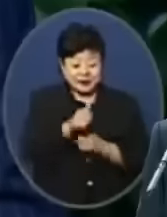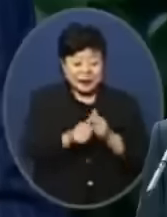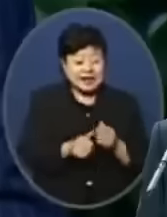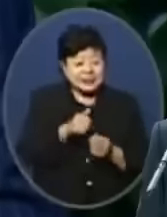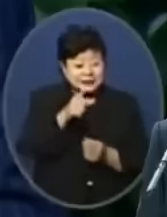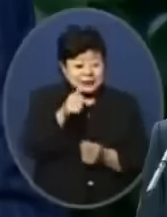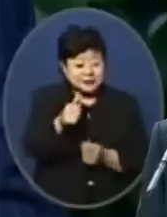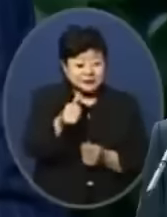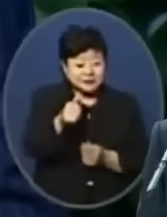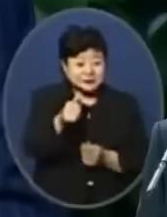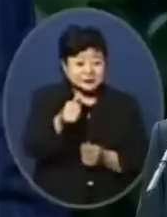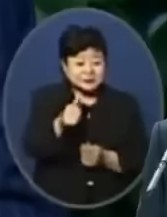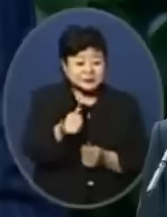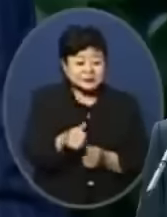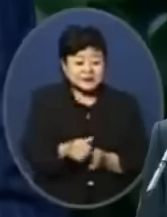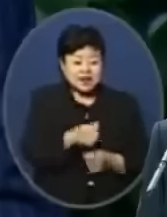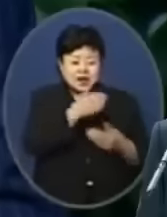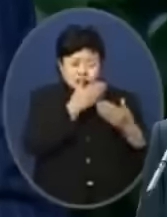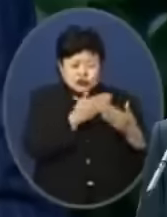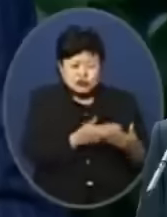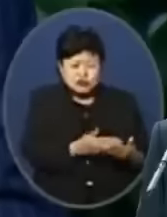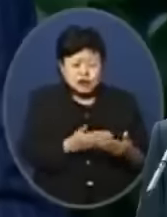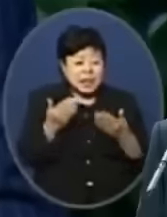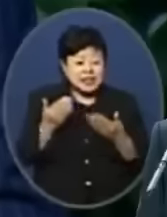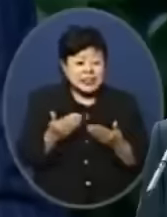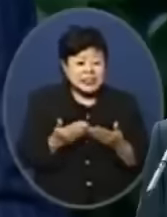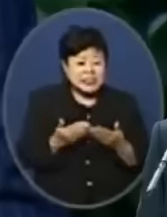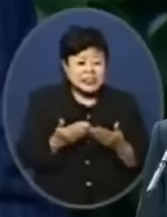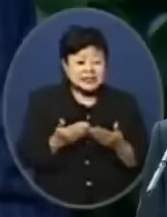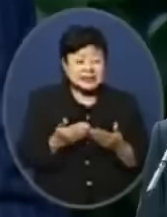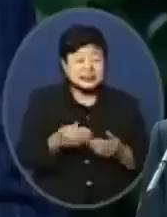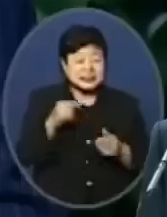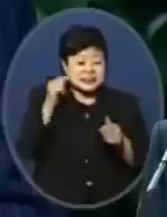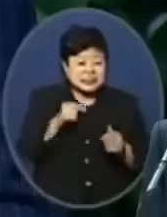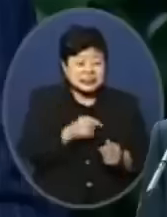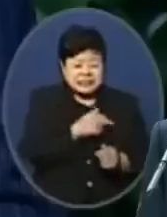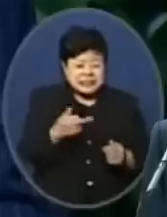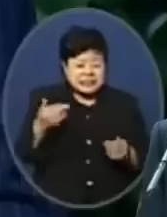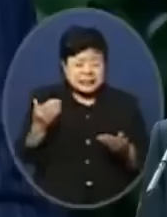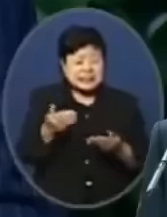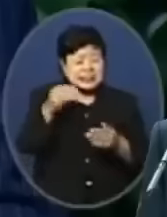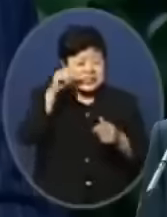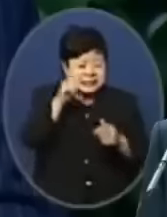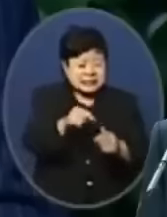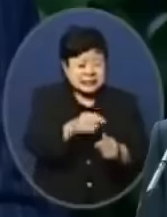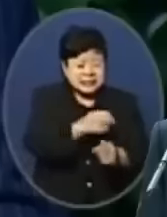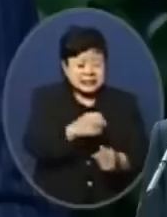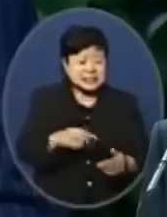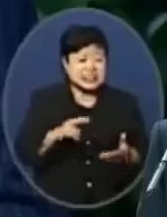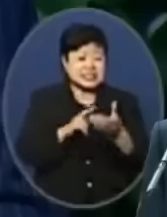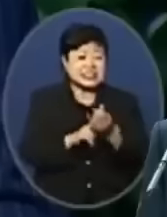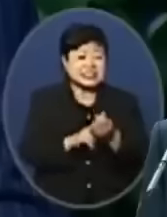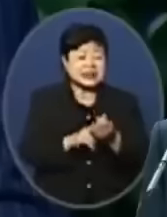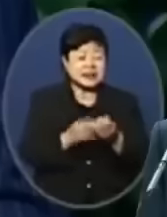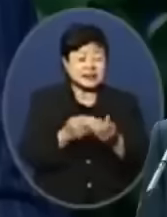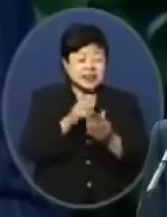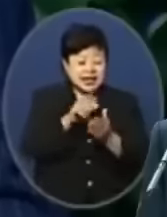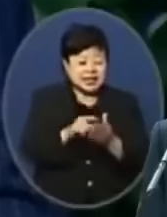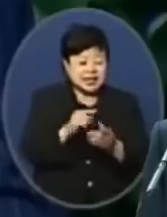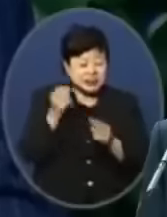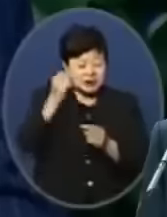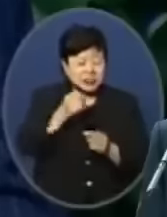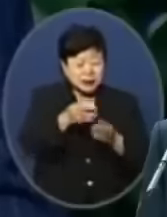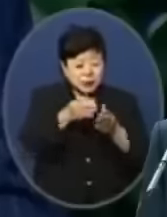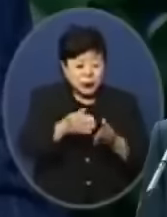하나님이 아주 중대한 일을 시키실 때, 큰 일을 시키실 때, 큰 기적이 일어나야 될 때는